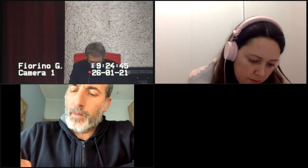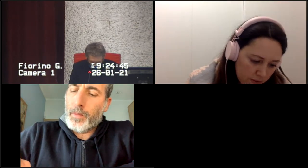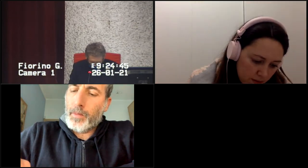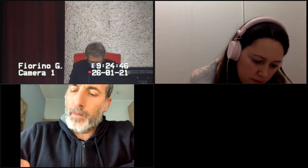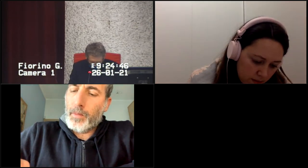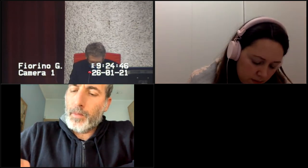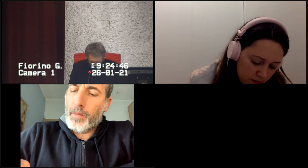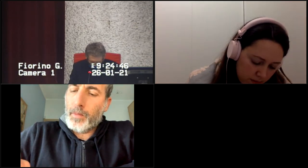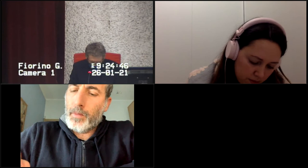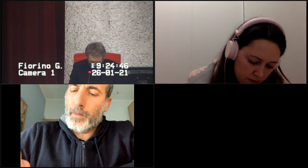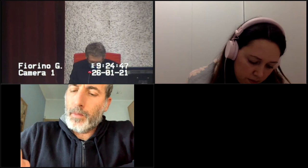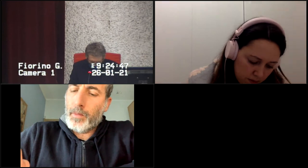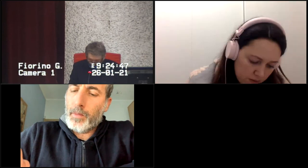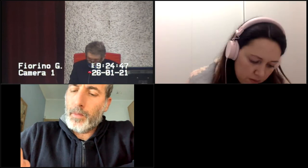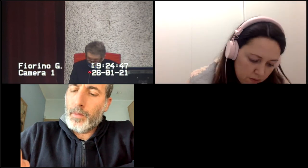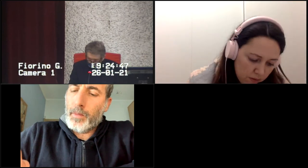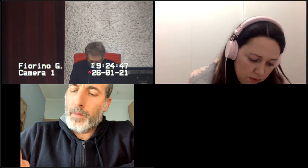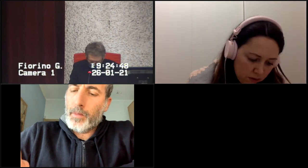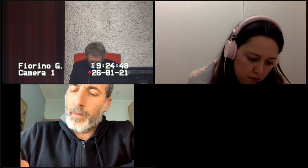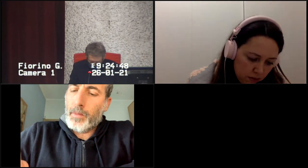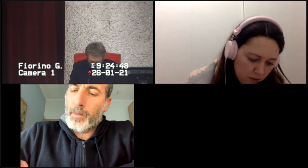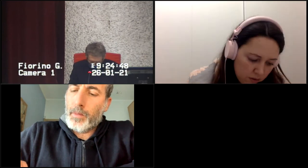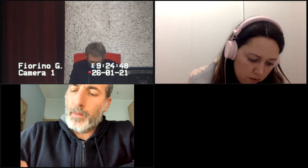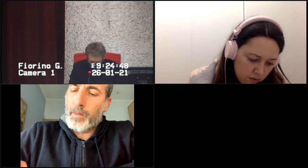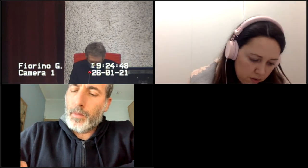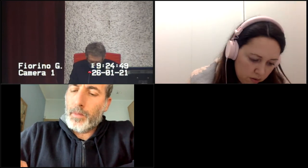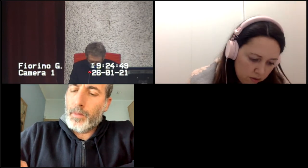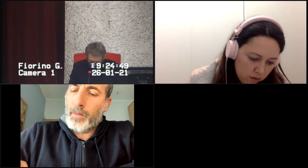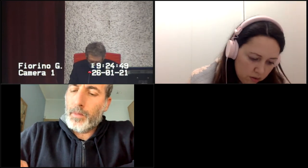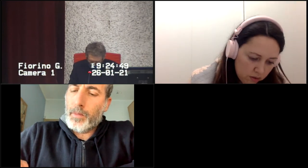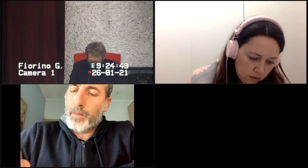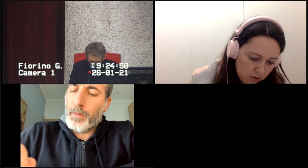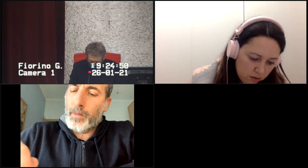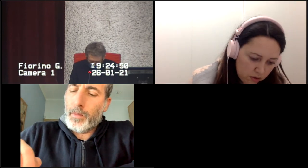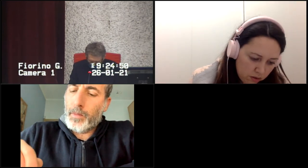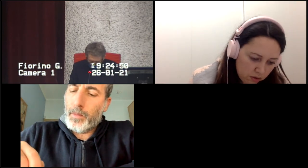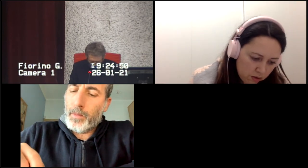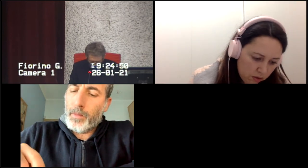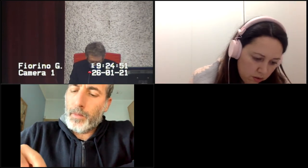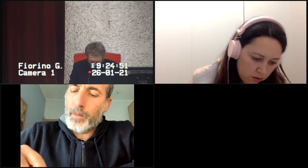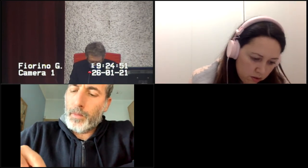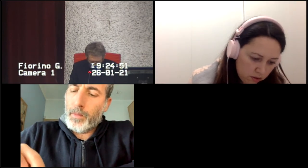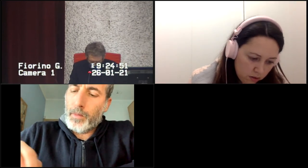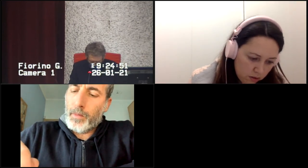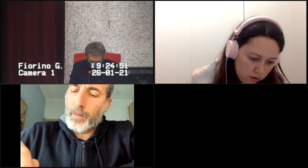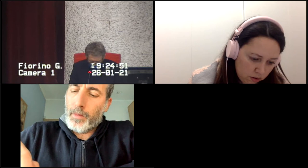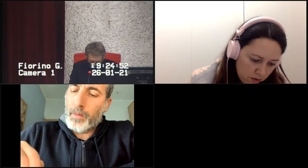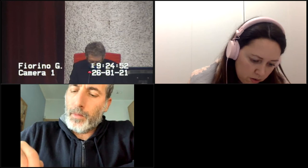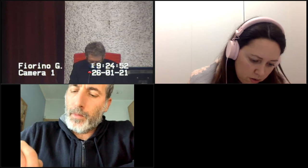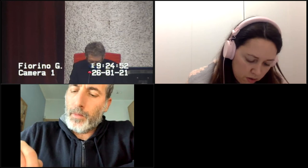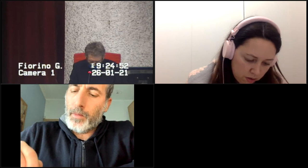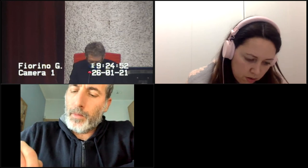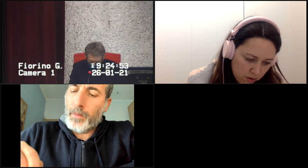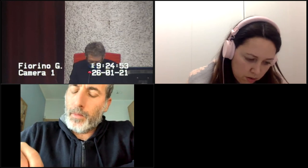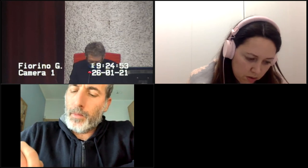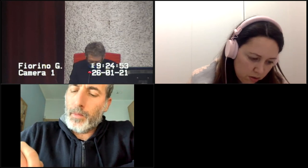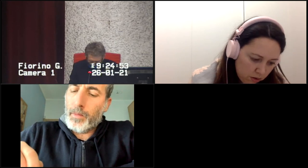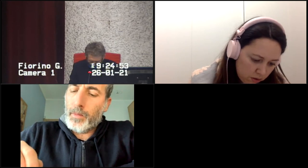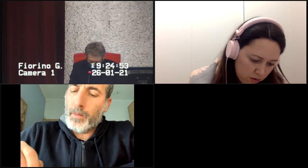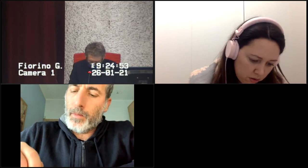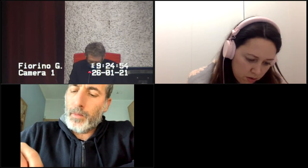della legge regionale dell'11 marzo 2005, numero 12, legge per il governo del territorio sulla base dei